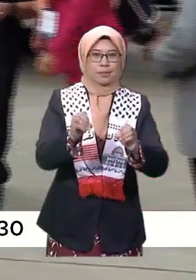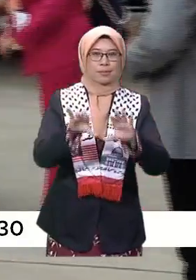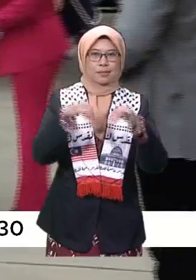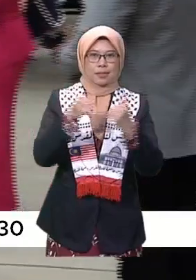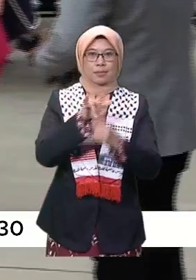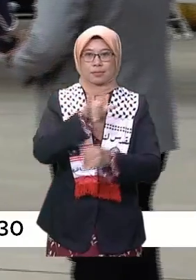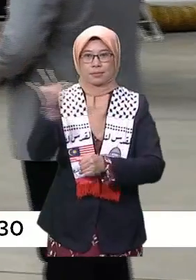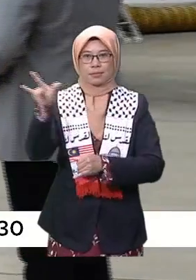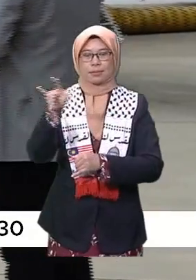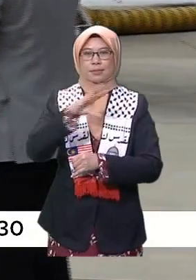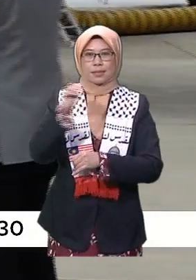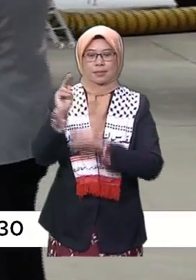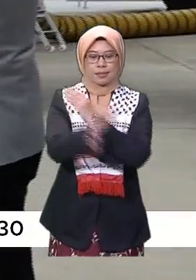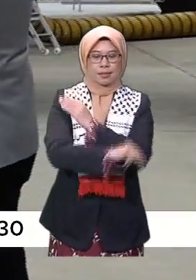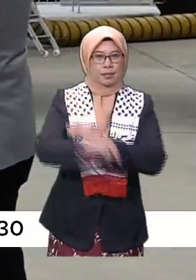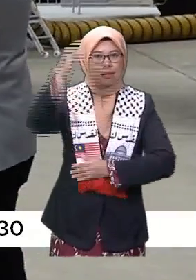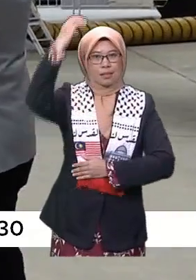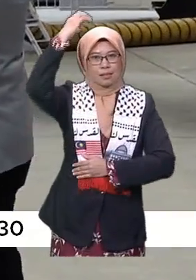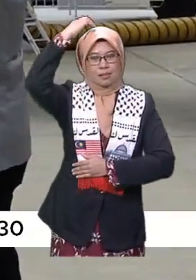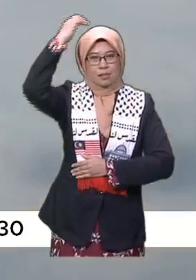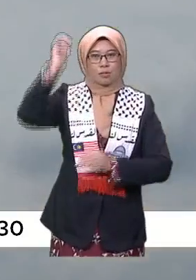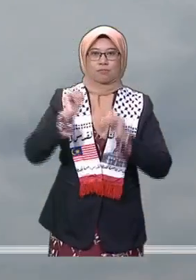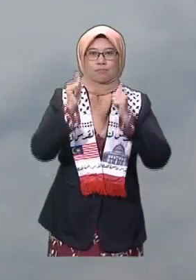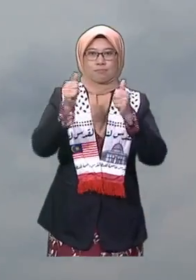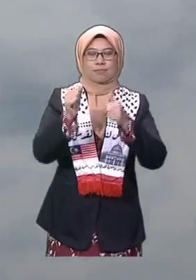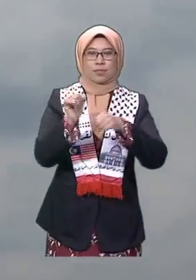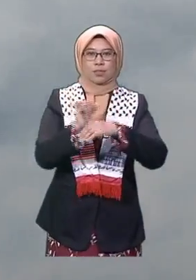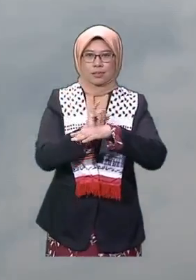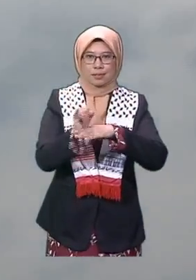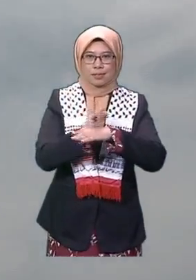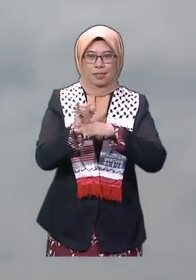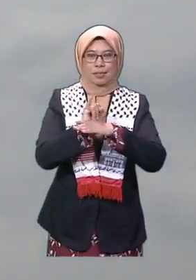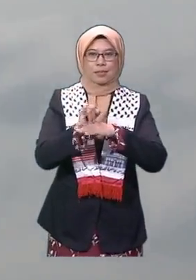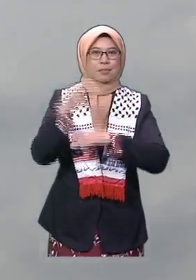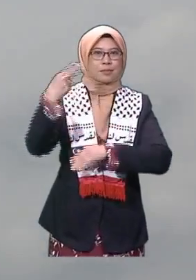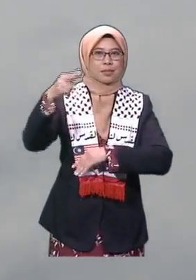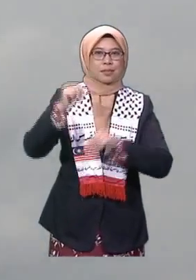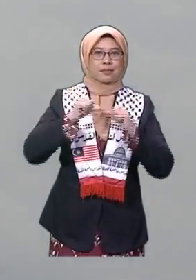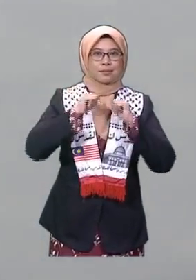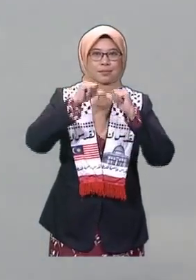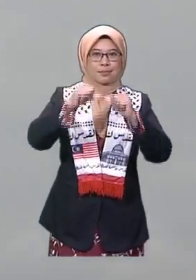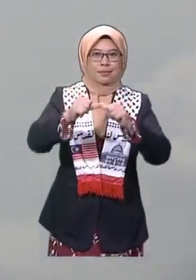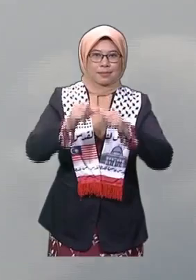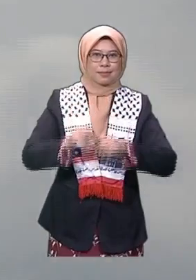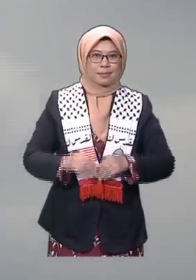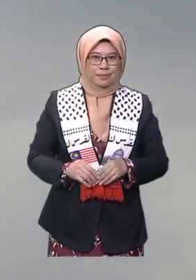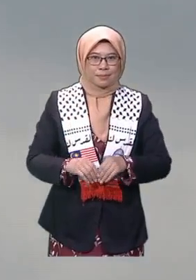sekaligus meletakkannya negeri itu sebagai perintis ke arah industri penerbangan lebih hijau dan mampan.